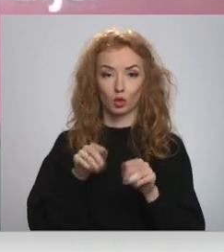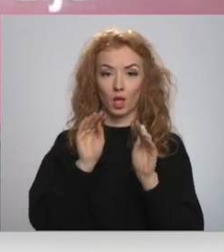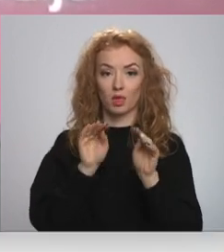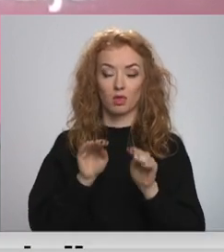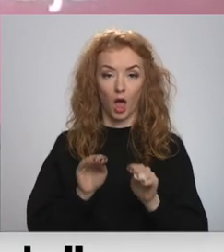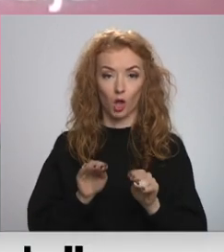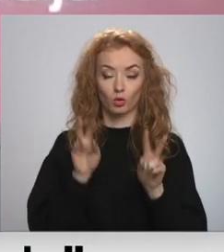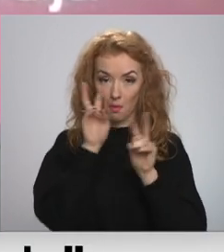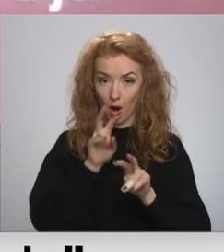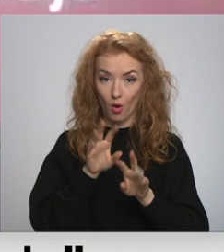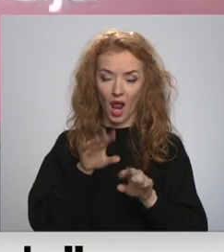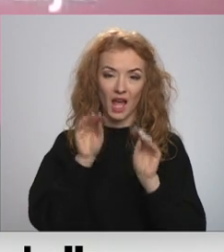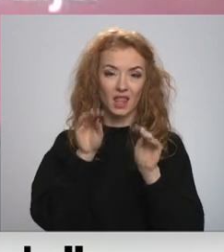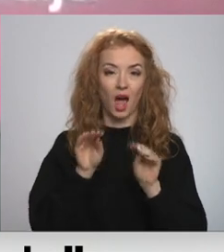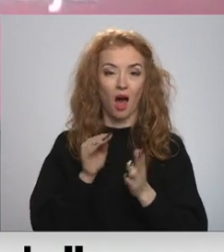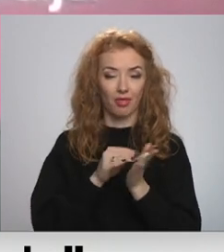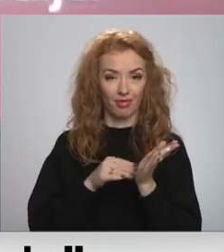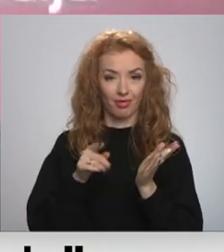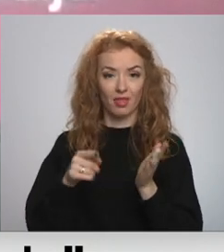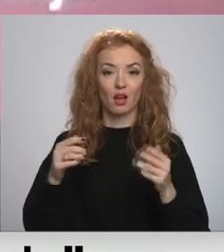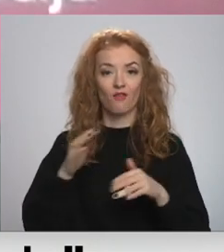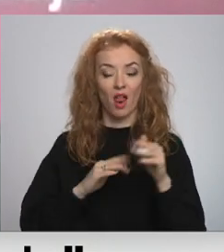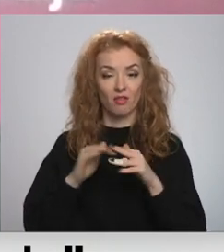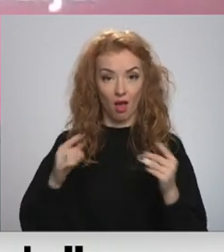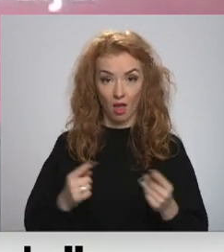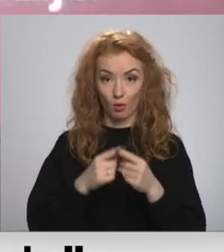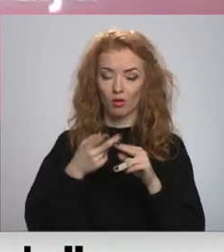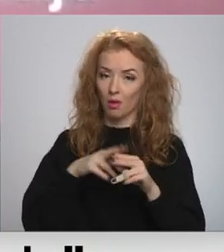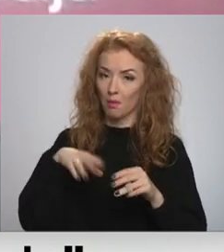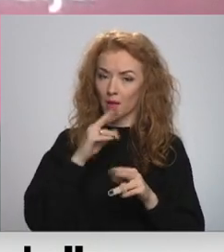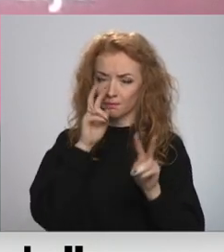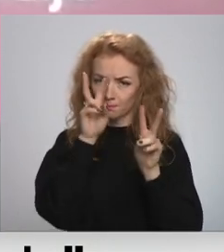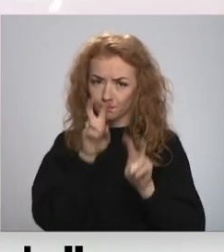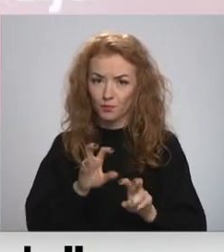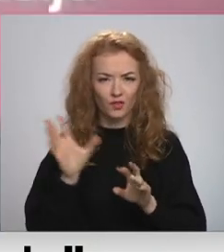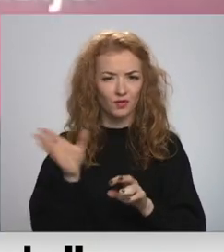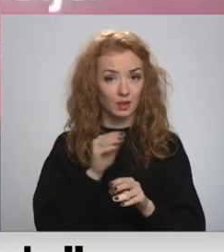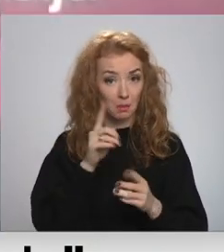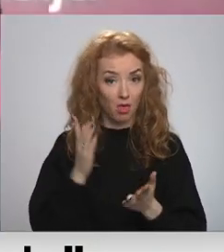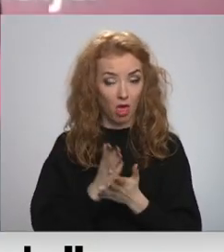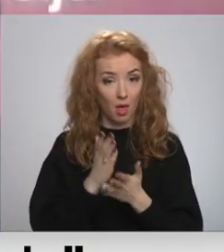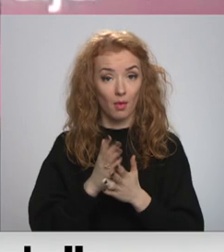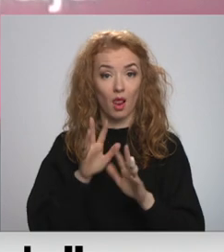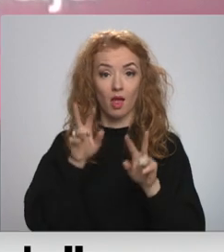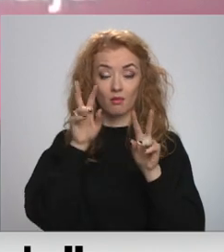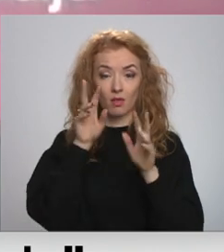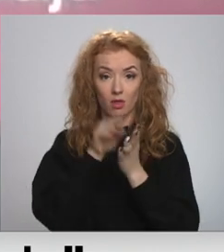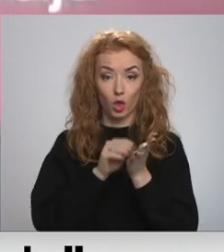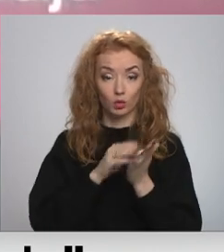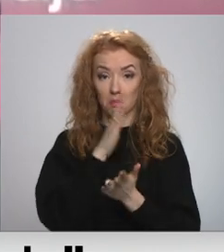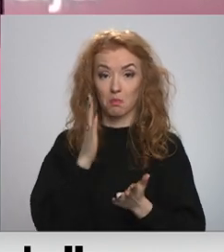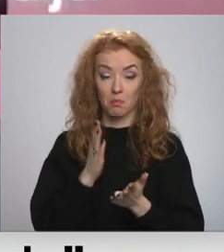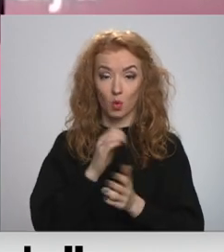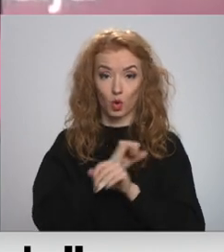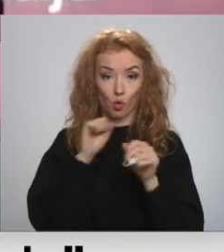pārbaudot, lai to datu kvalitāte būtu atbilstoša, arī vēlreiz paskatāmies, vai viss ir pieejams. Līdz ar to, lai datus nodrošinātu un būtu